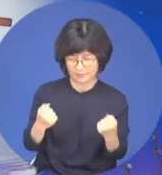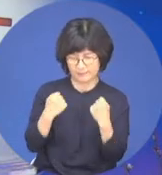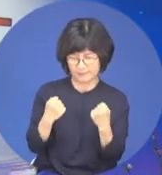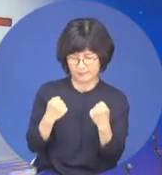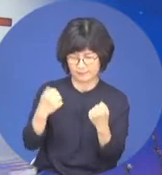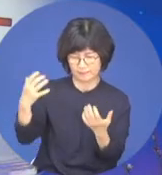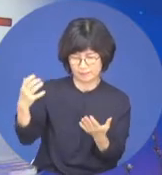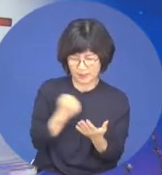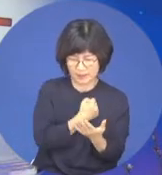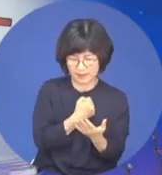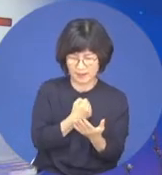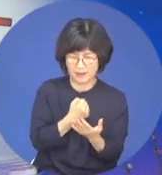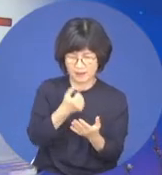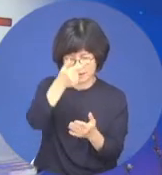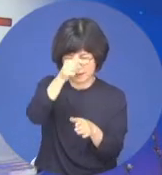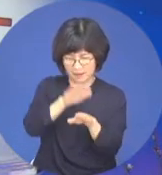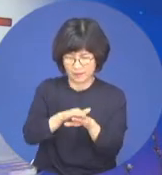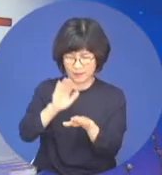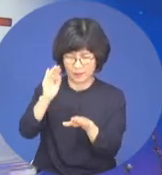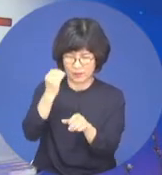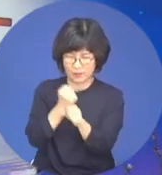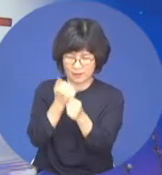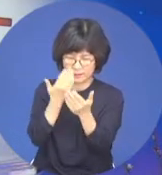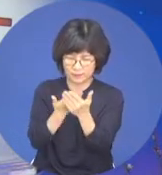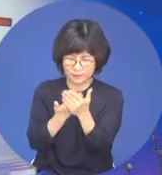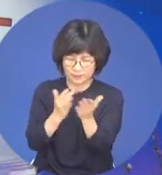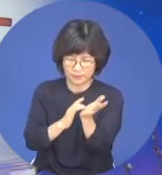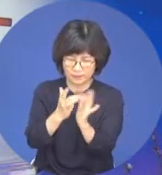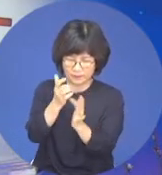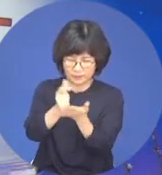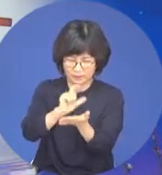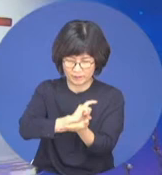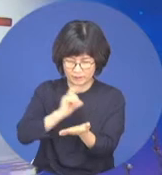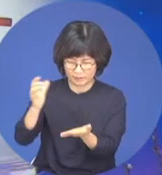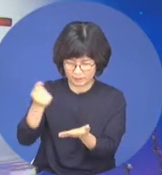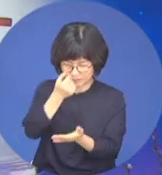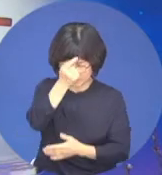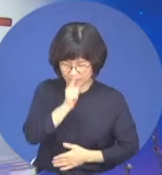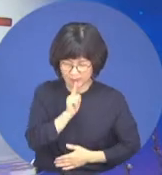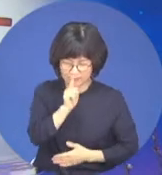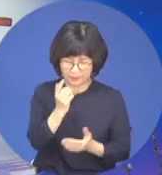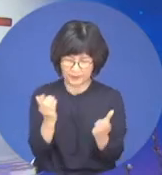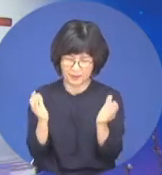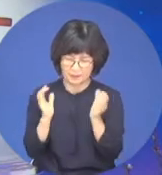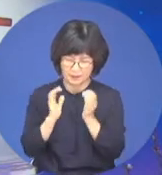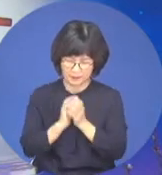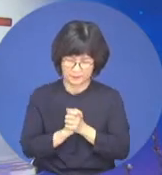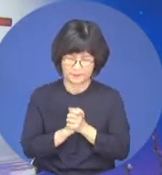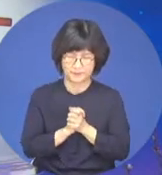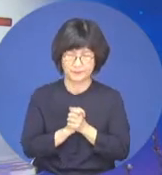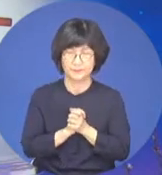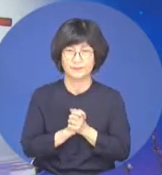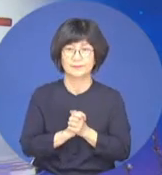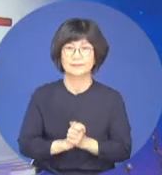예배가 되게 하옵소서. 예수님의 이름으로 기도합니다. 아멘. 아멘.